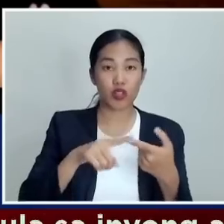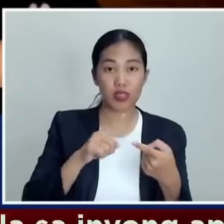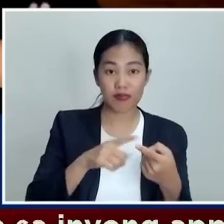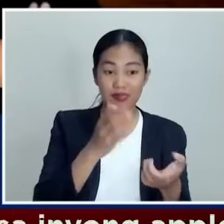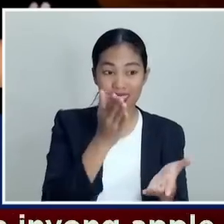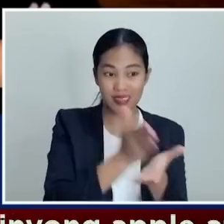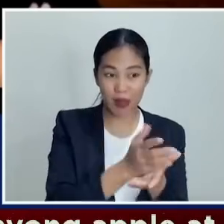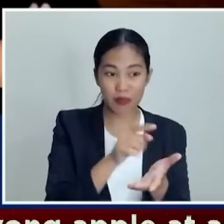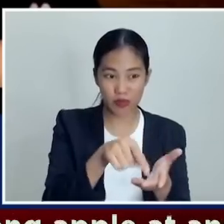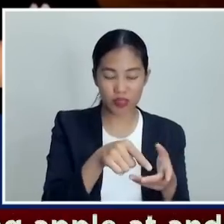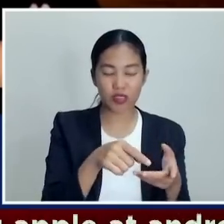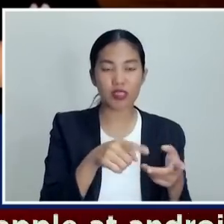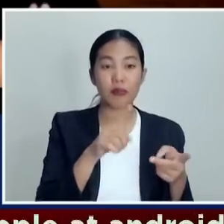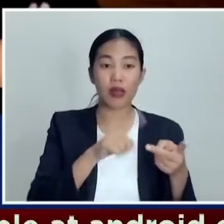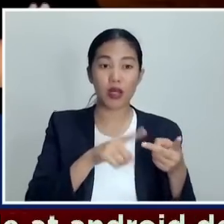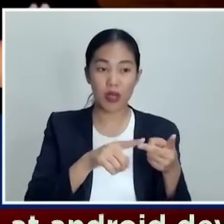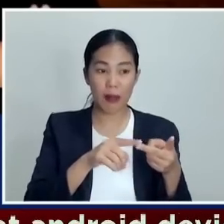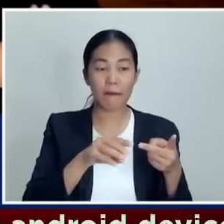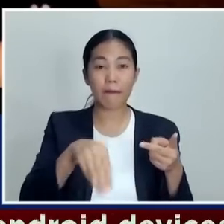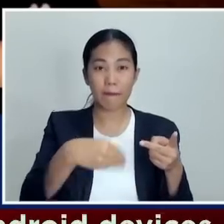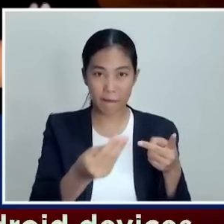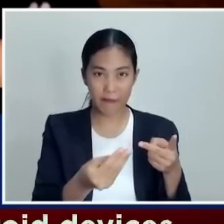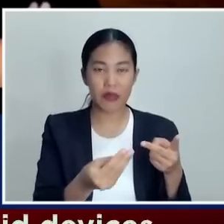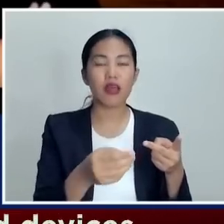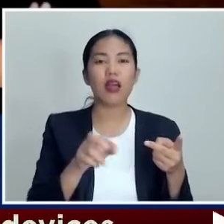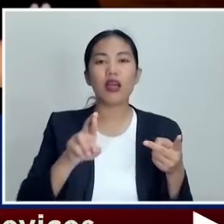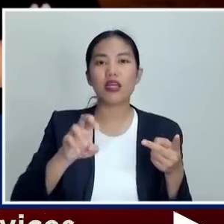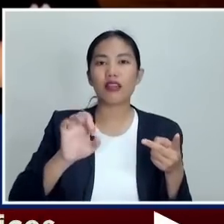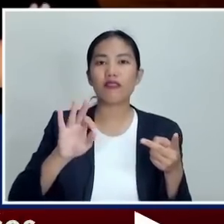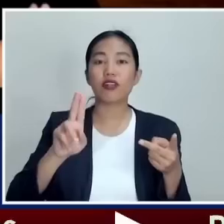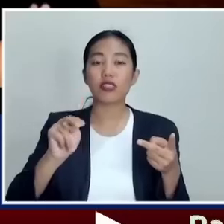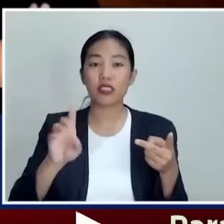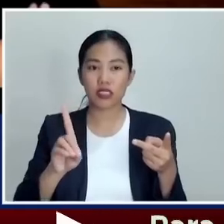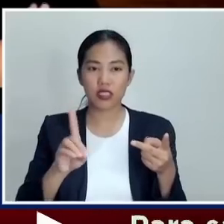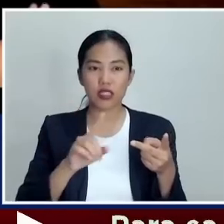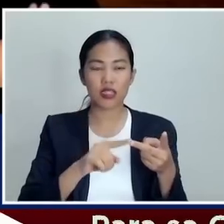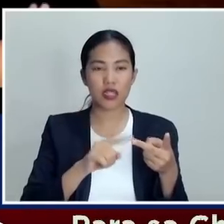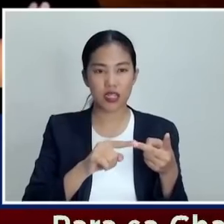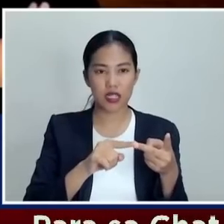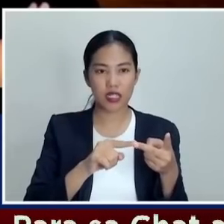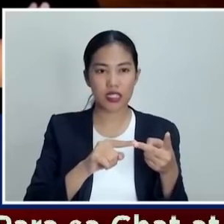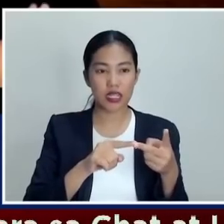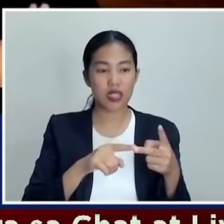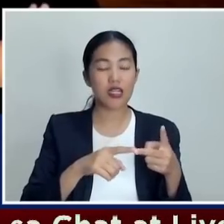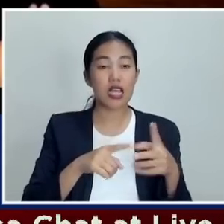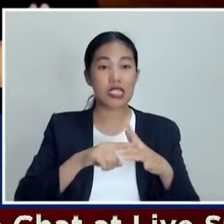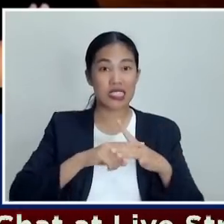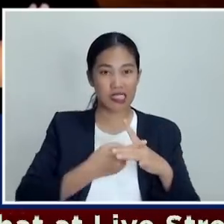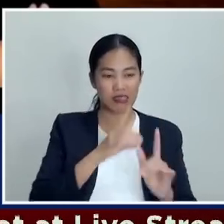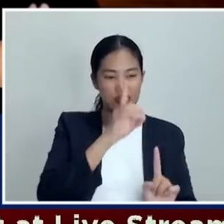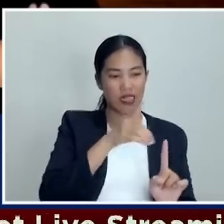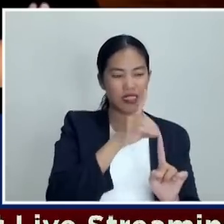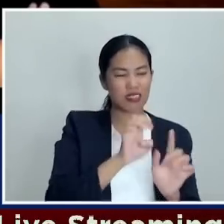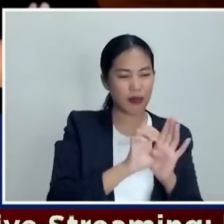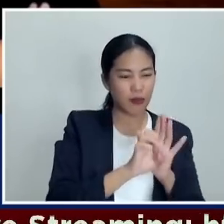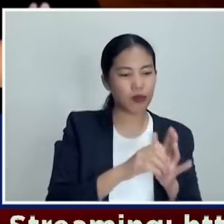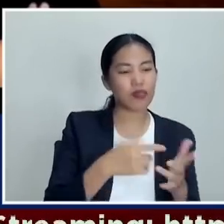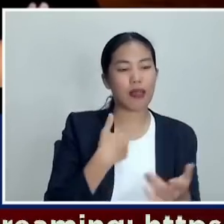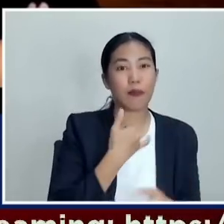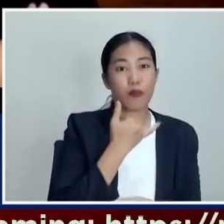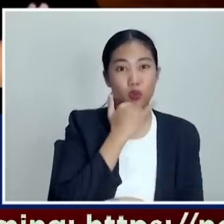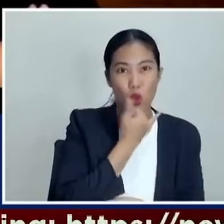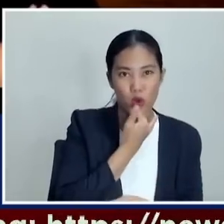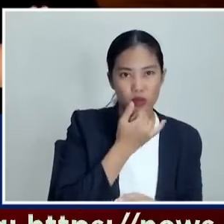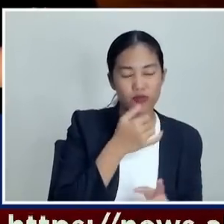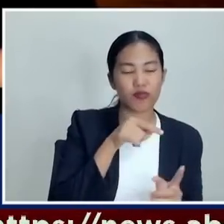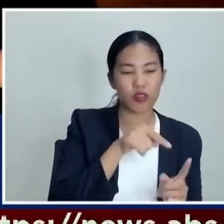pinagre-refund mula nung panahon na inimplement yung illegal or mali na charging. So pinapag-refund yung bulto na yon